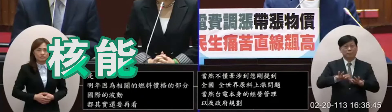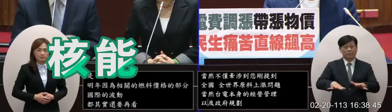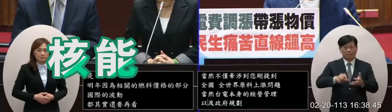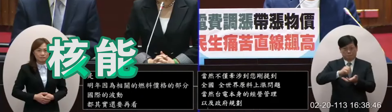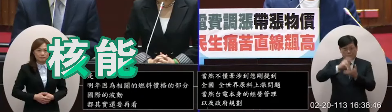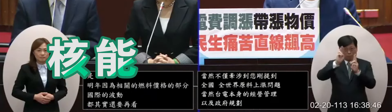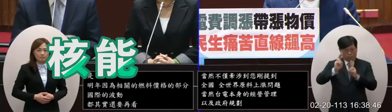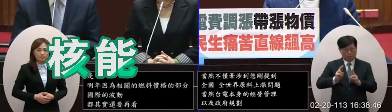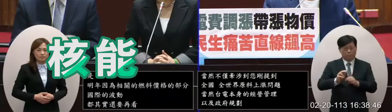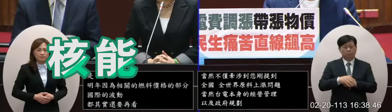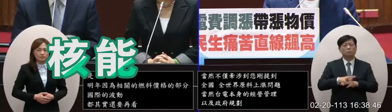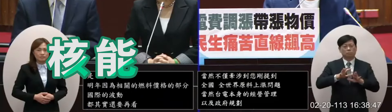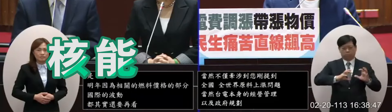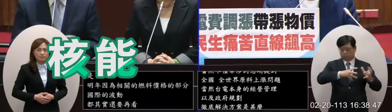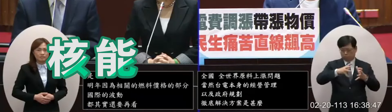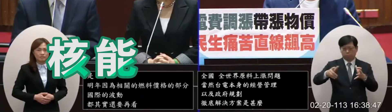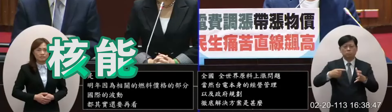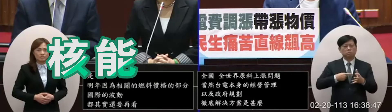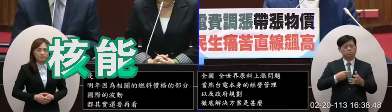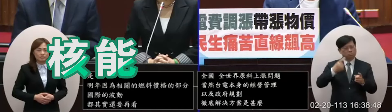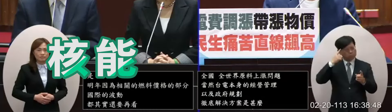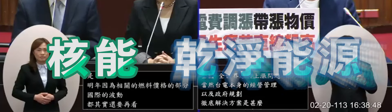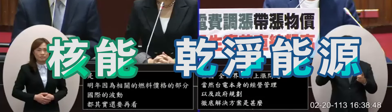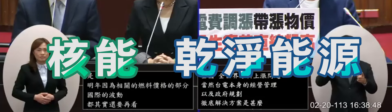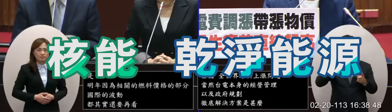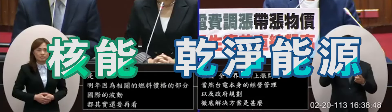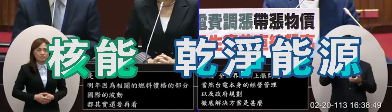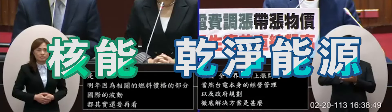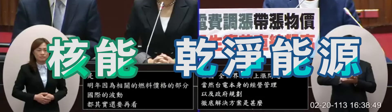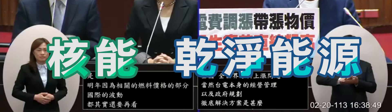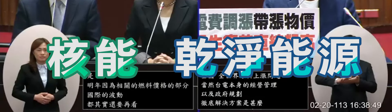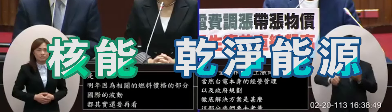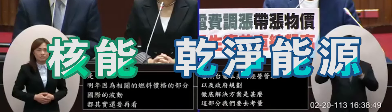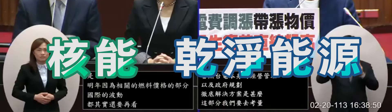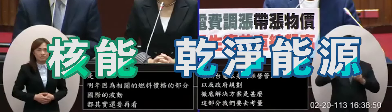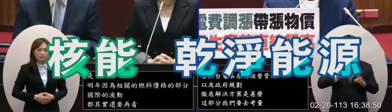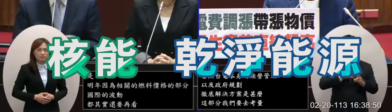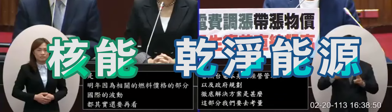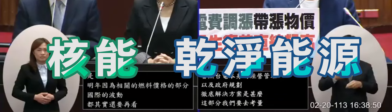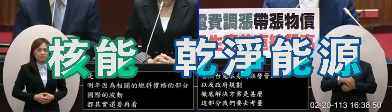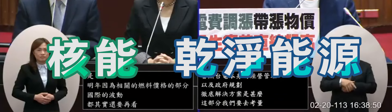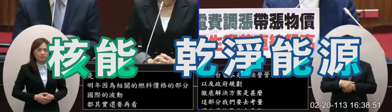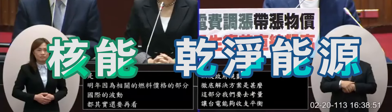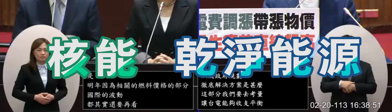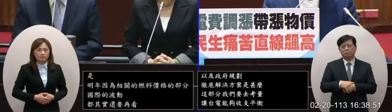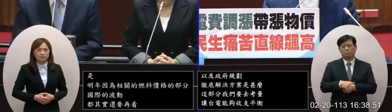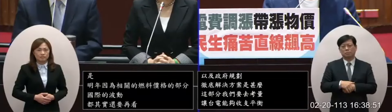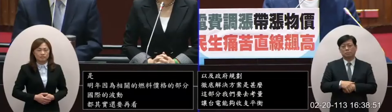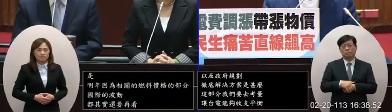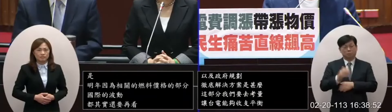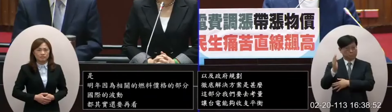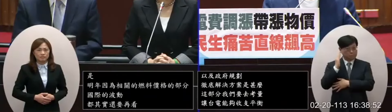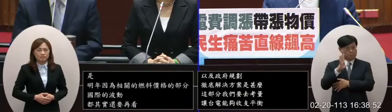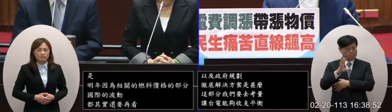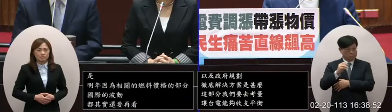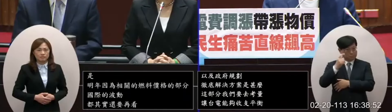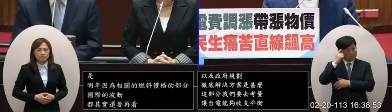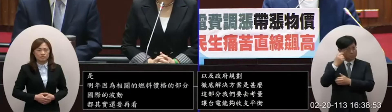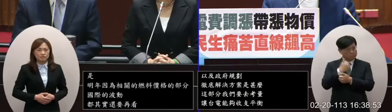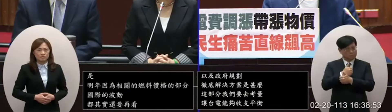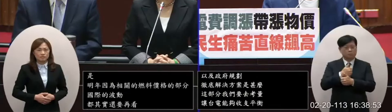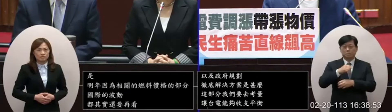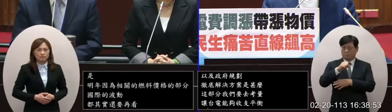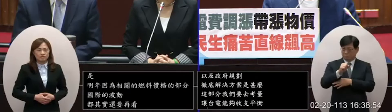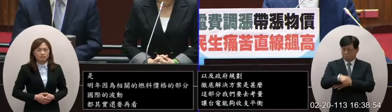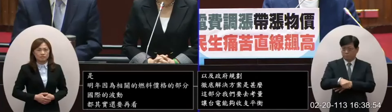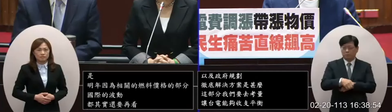核能啊，已经被世界普遍认为是干净能源 的一个能源。那政府是不是